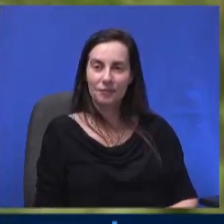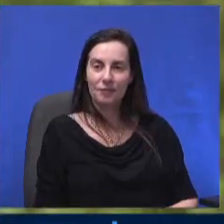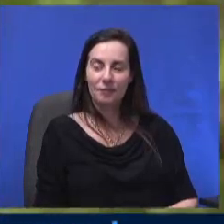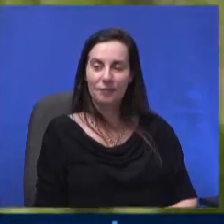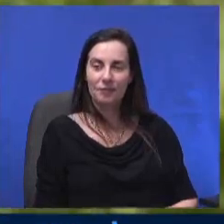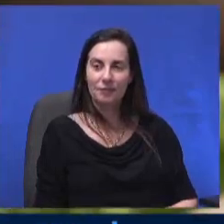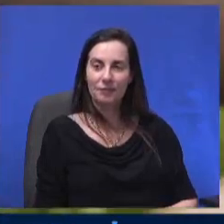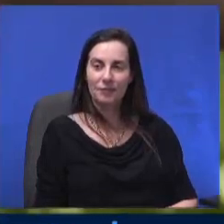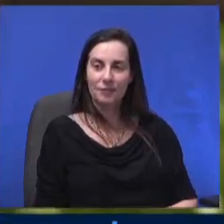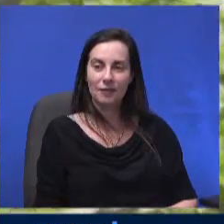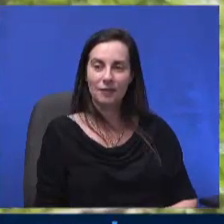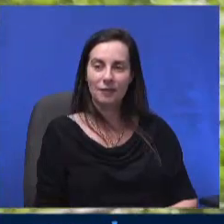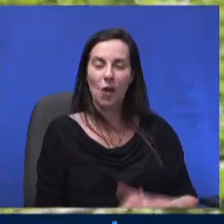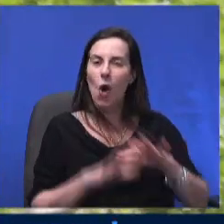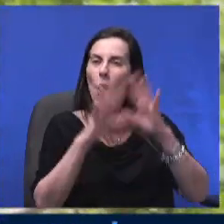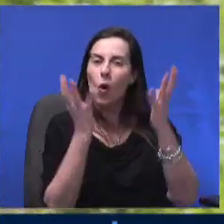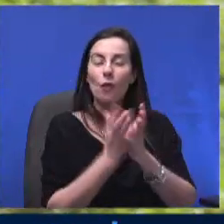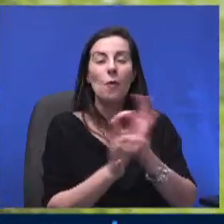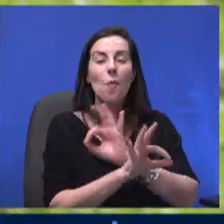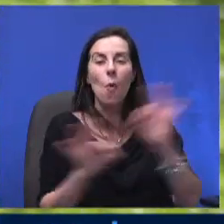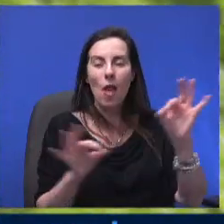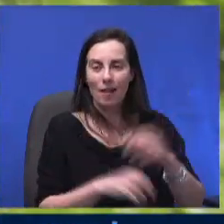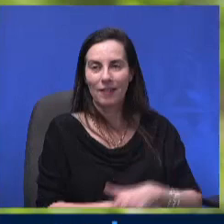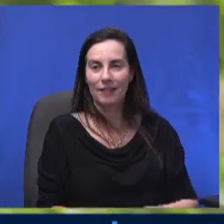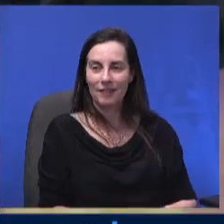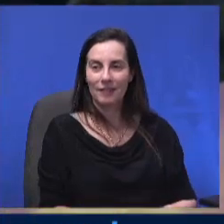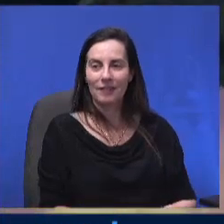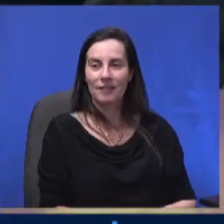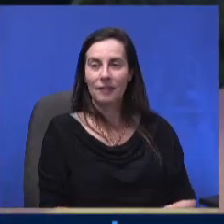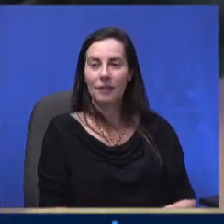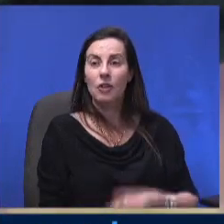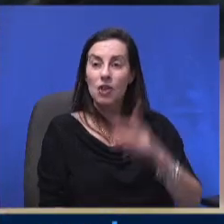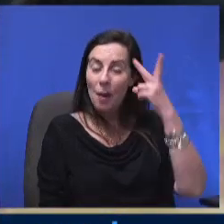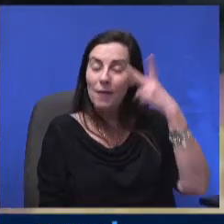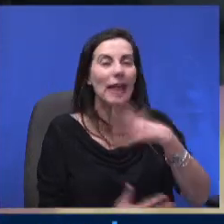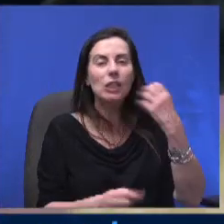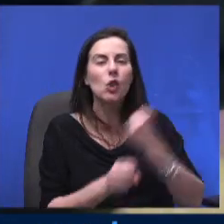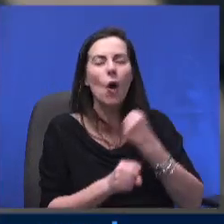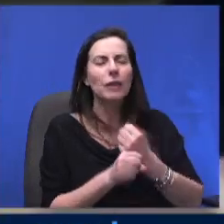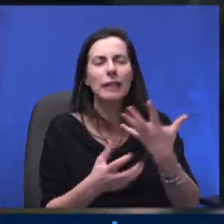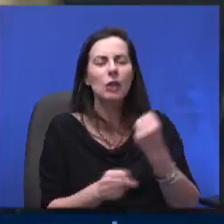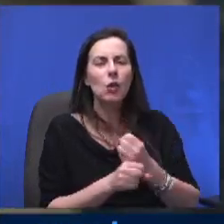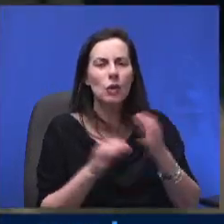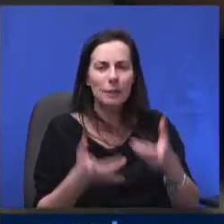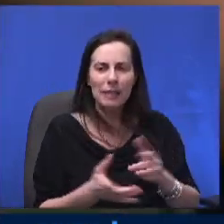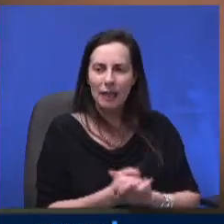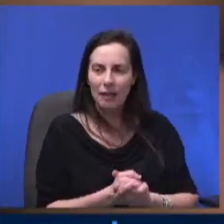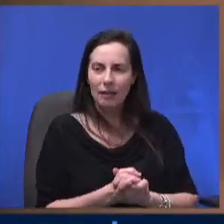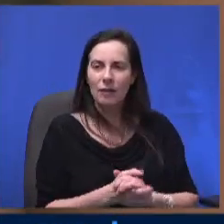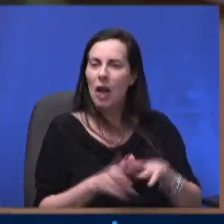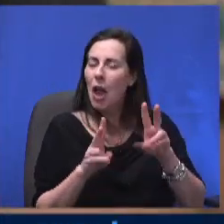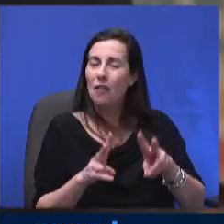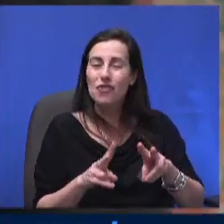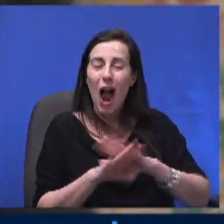כרוב מושלם לכבישה. ברגע שמבינים את העקרונות של ההצסה, בעצם אפשר להציס כמעט